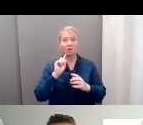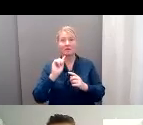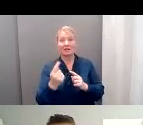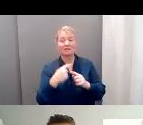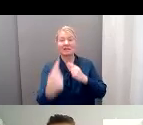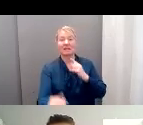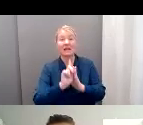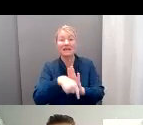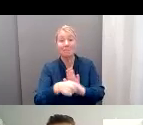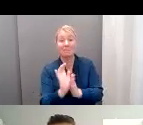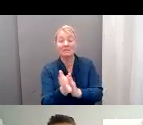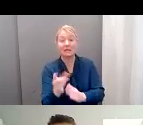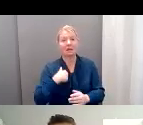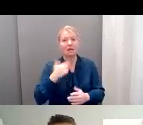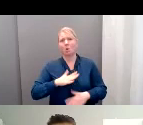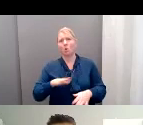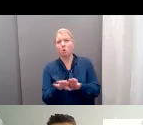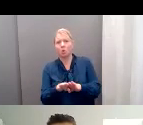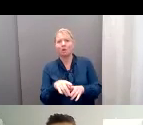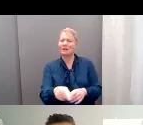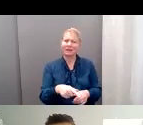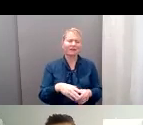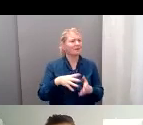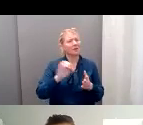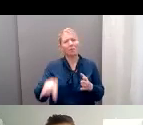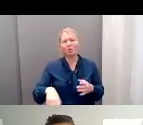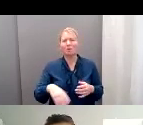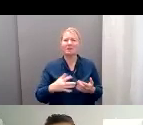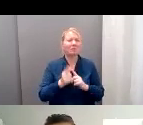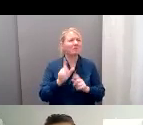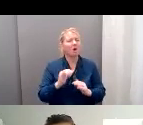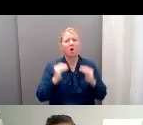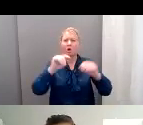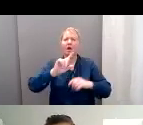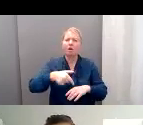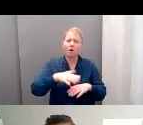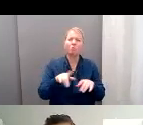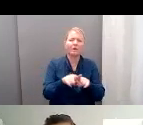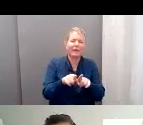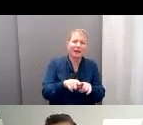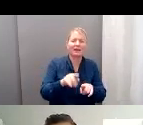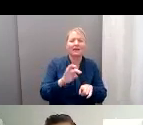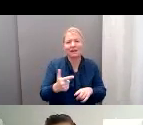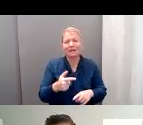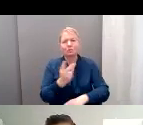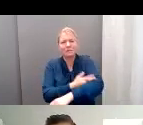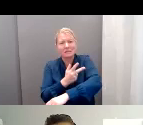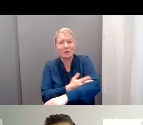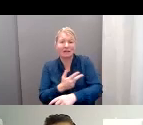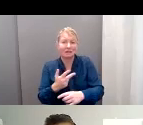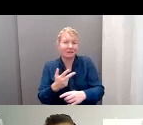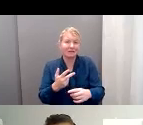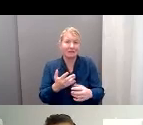av glädjen och förväntningarna på sex och annan närhet. Det blir ibland till och med något jobbigt. Och jag tycker att Arvids